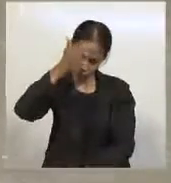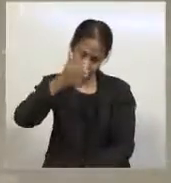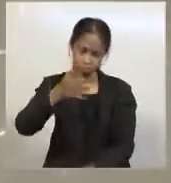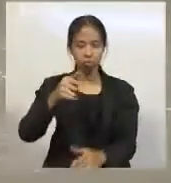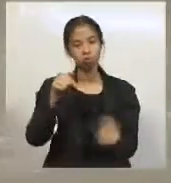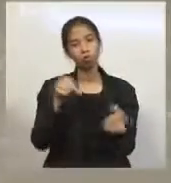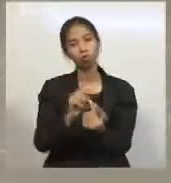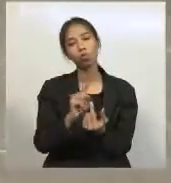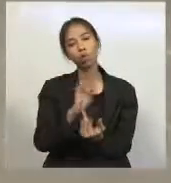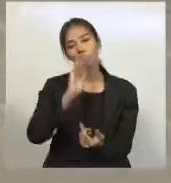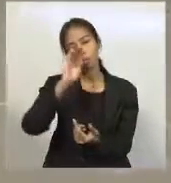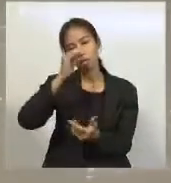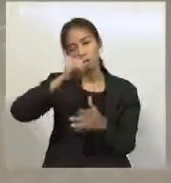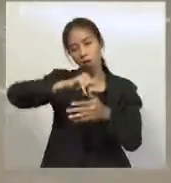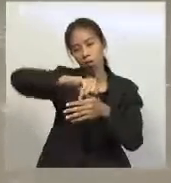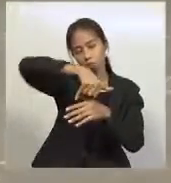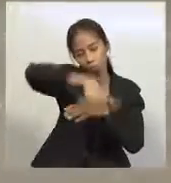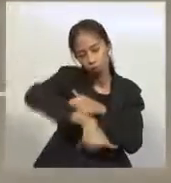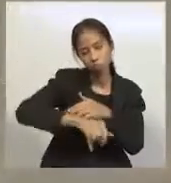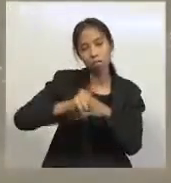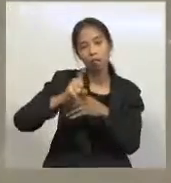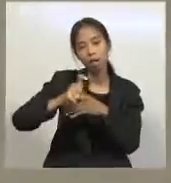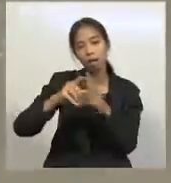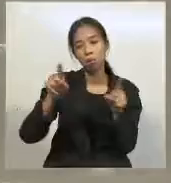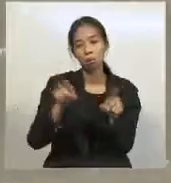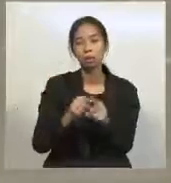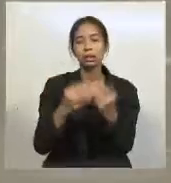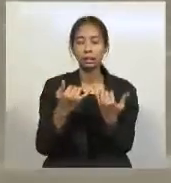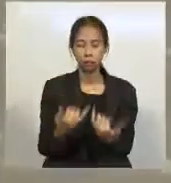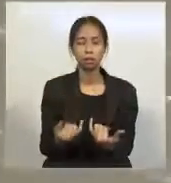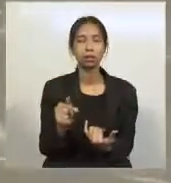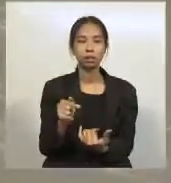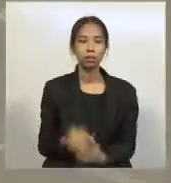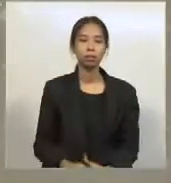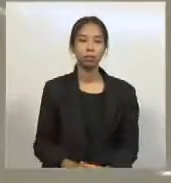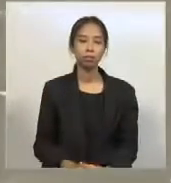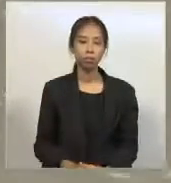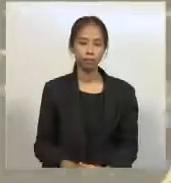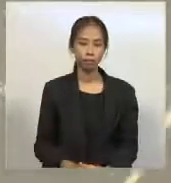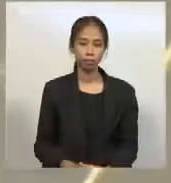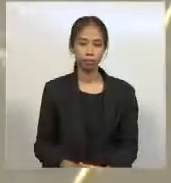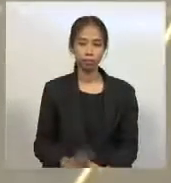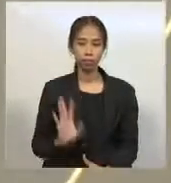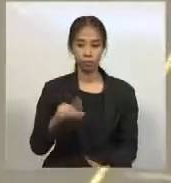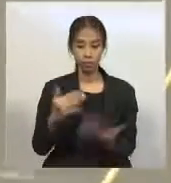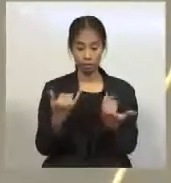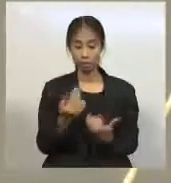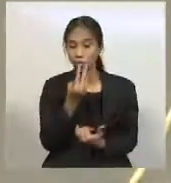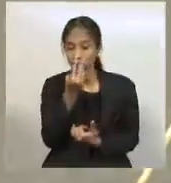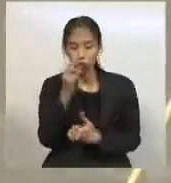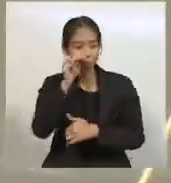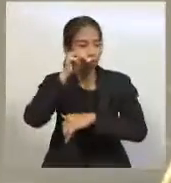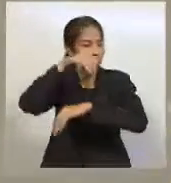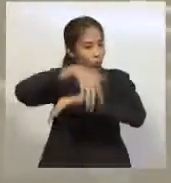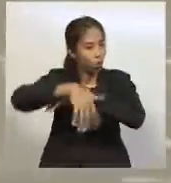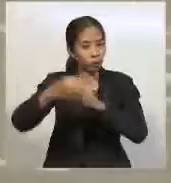ไม่ให้เกิดความสูญเสียของสัตว์ป่าที่สำคัญอย่างเช่นเหตุการณ์ในครั้งนี้ด้วยค่ะจากการลงพื้นที่บริเวณน้ำตกเหวนรกก็